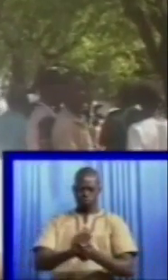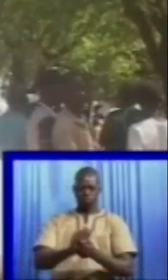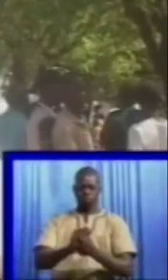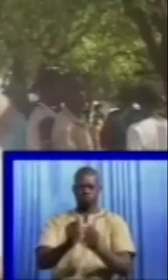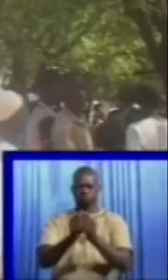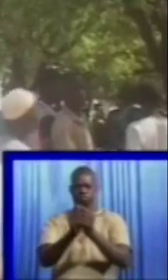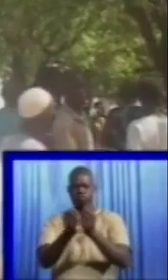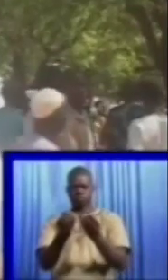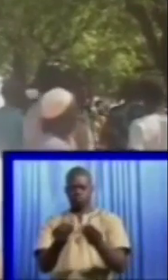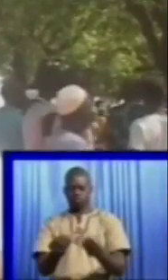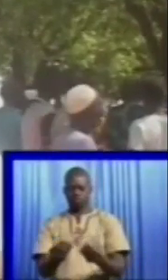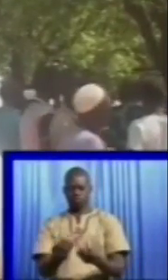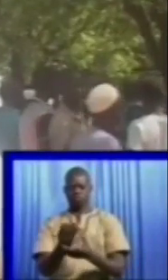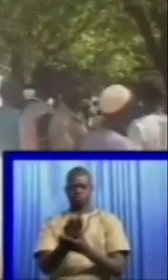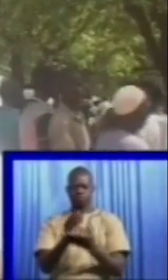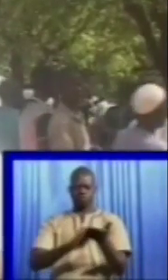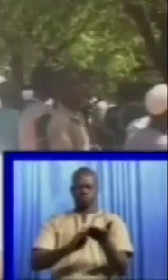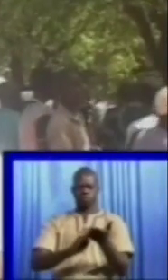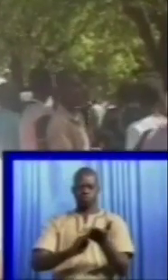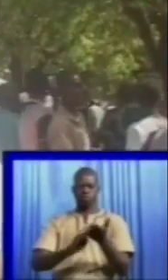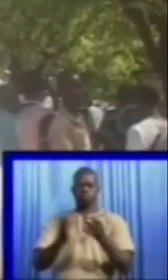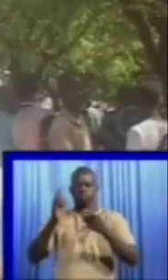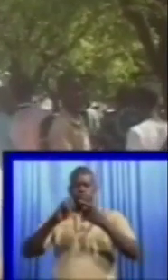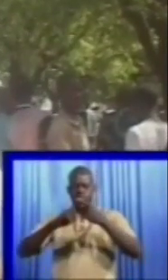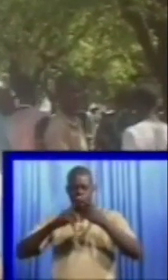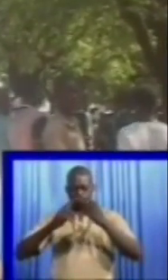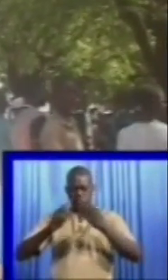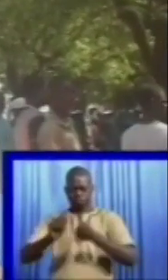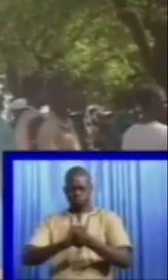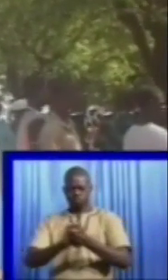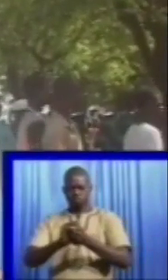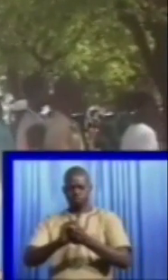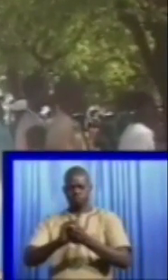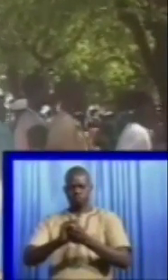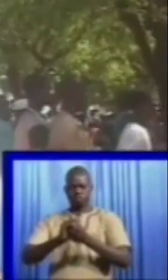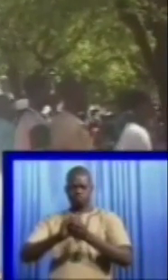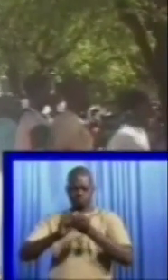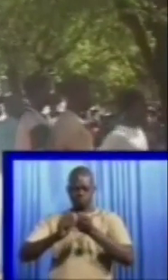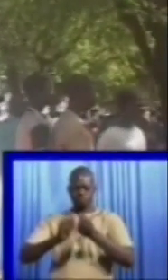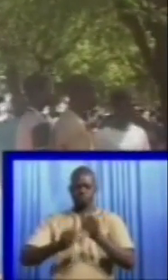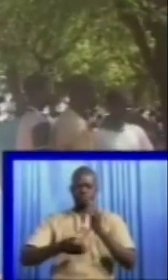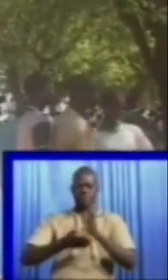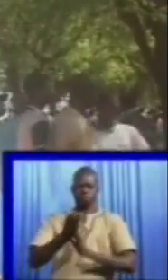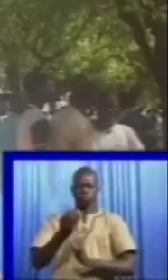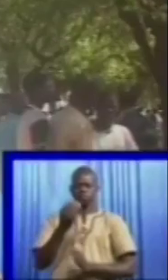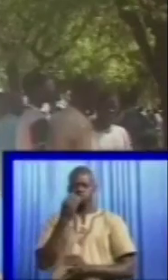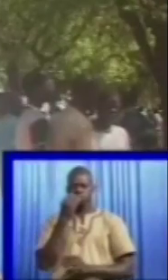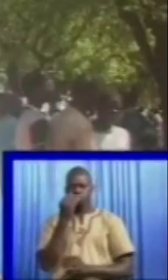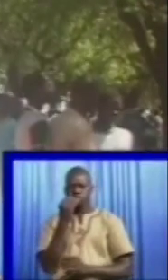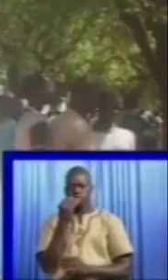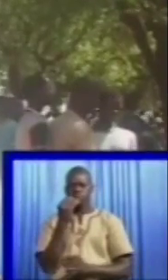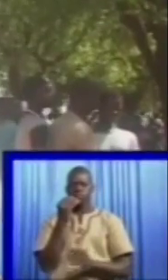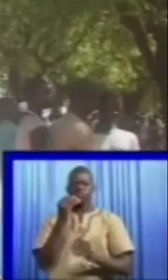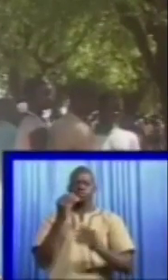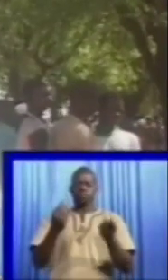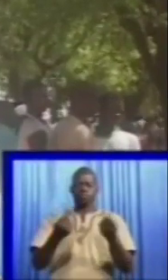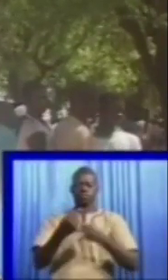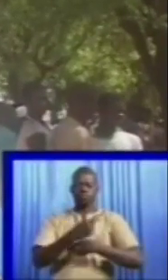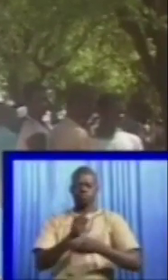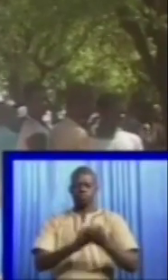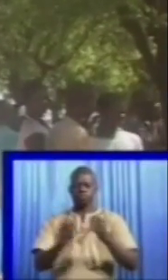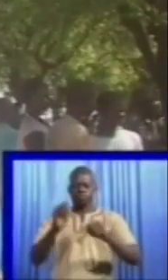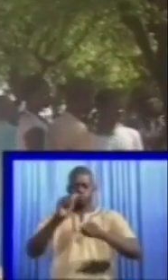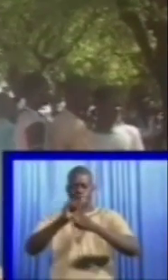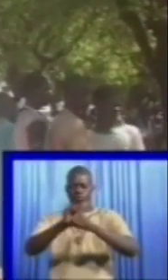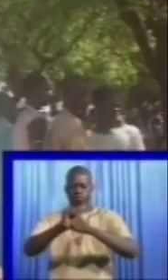savon. Lorsque tu laves un enfant, lorsque tu dois manger. Donc cette journée s'inscrit dans les activités de